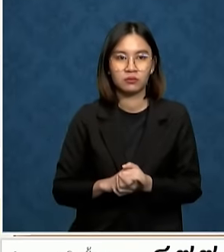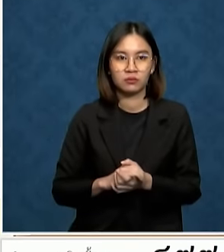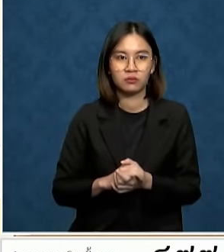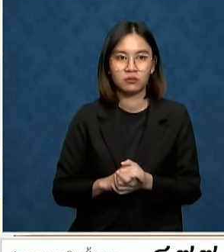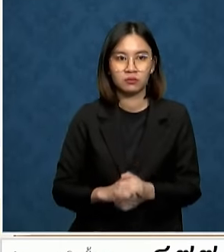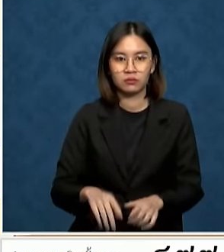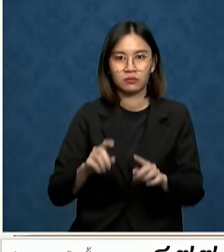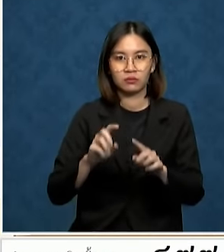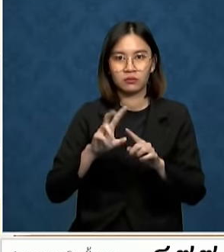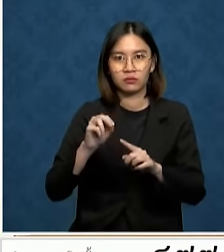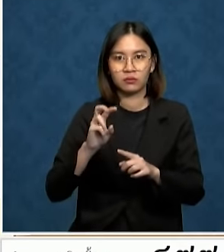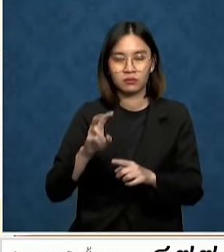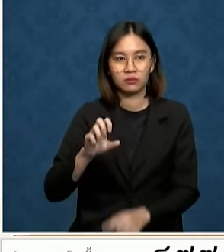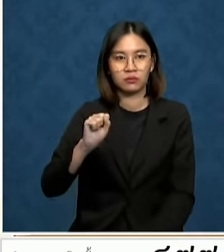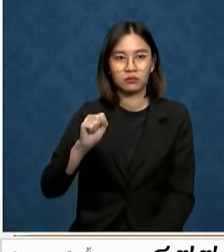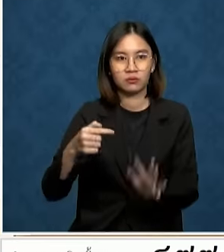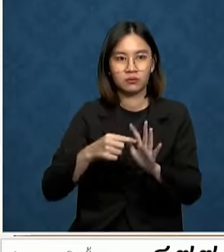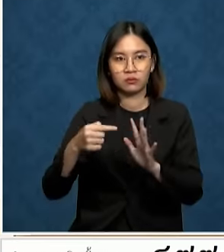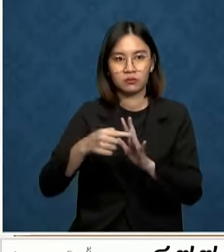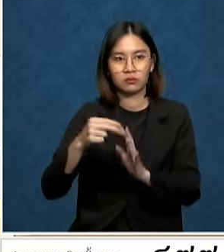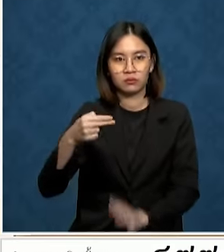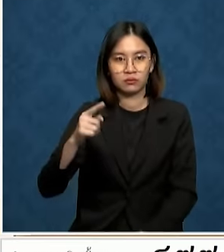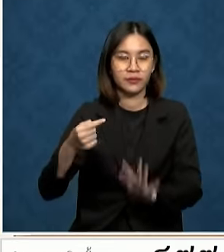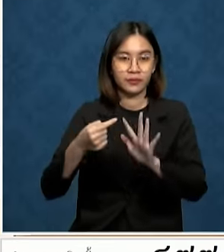ในสาเหมูหมัดอันอิตรุษ